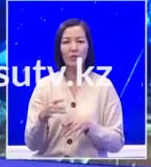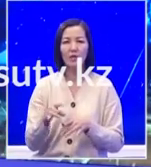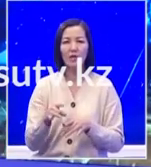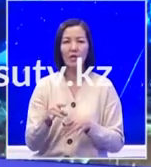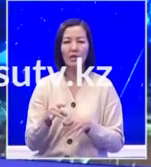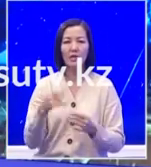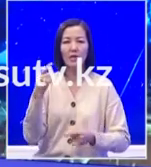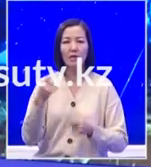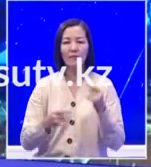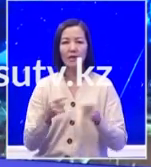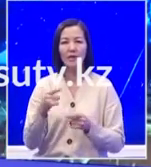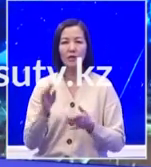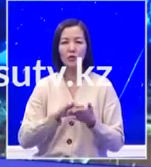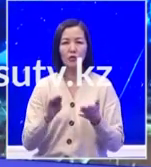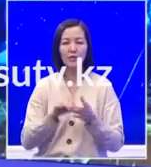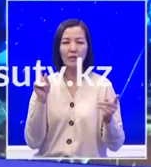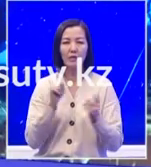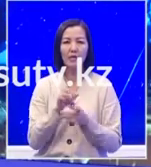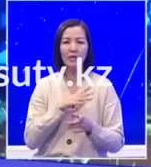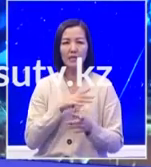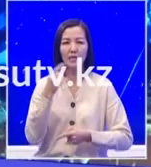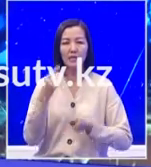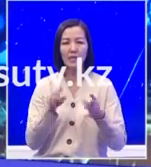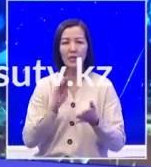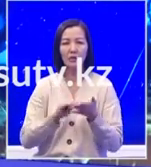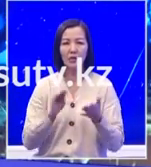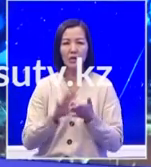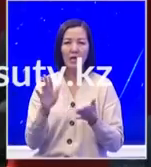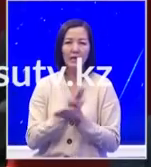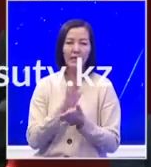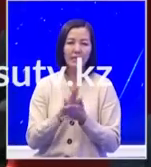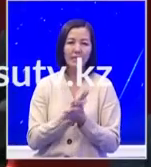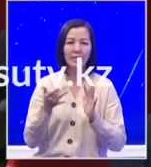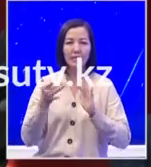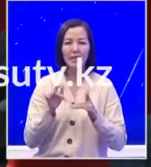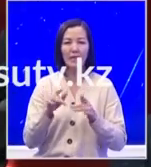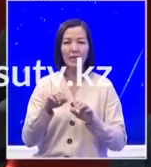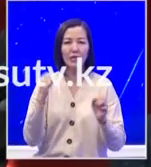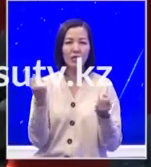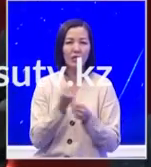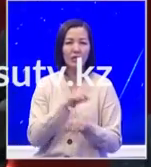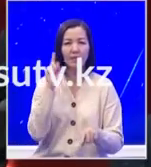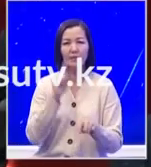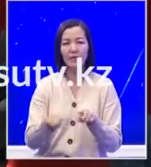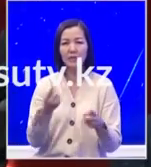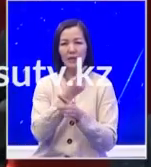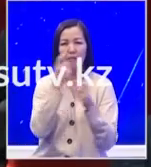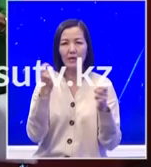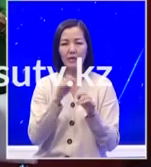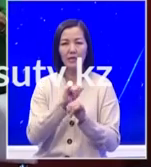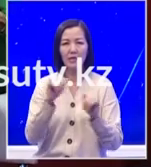медиа мамандармен кездесті. Телеарна журналистері мен газет сайт тілшілері жылдам әрі өзекті өтімді ақпарат таратудың